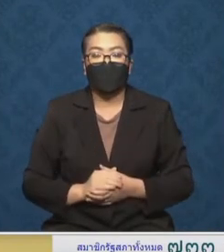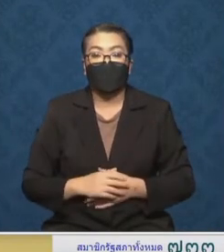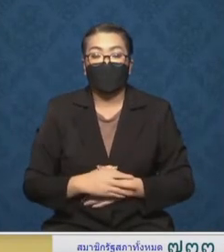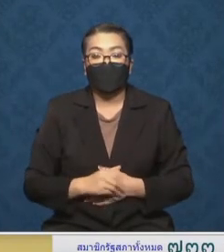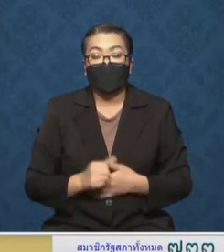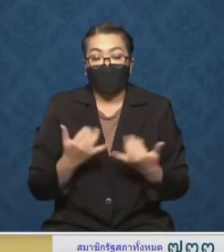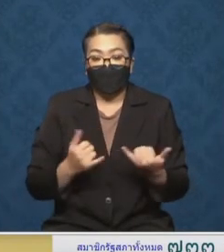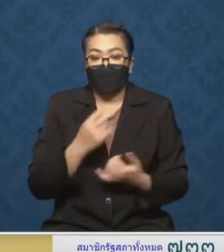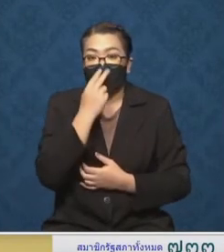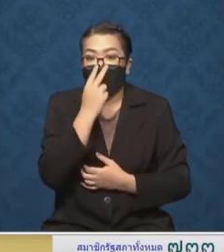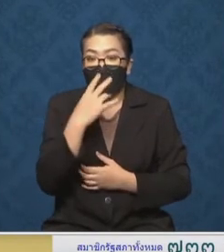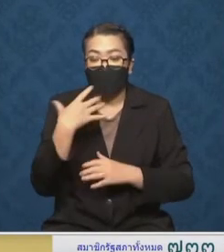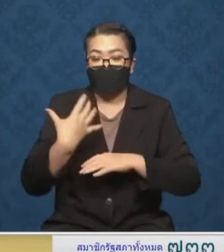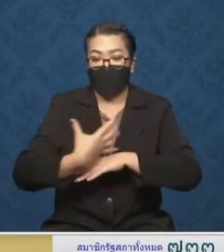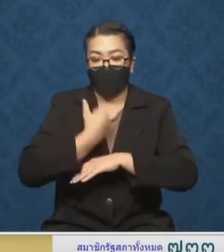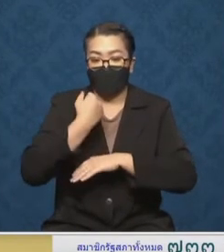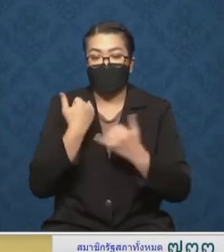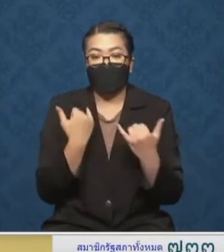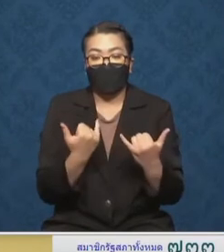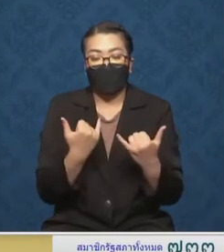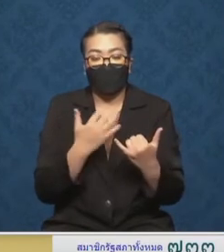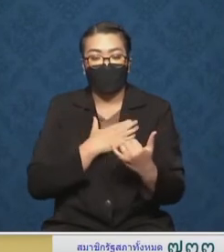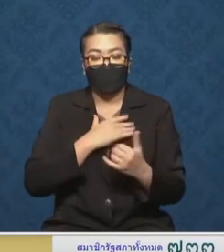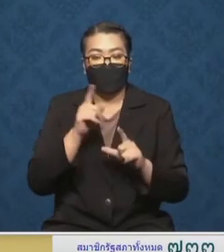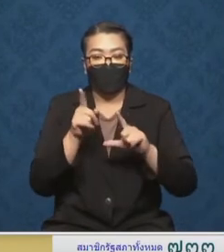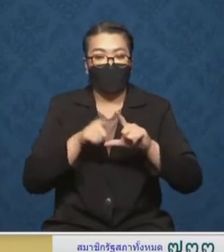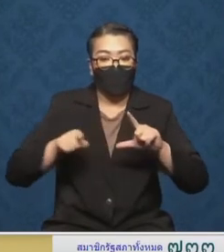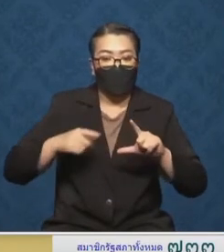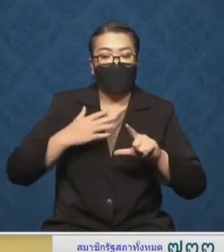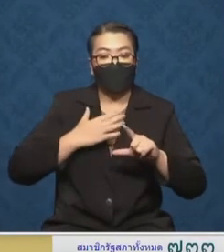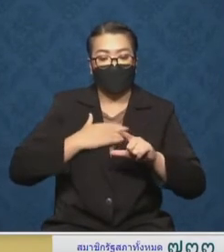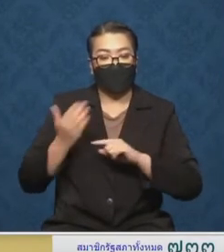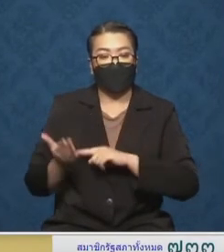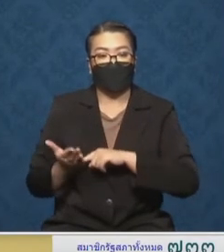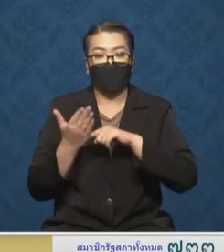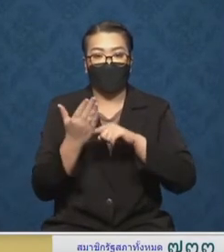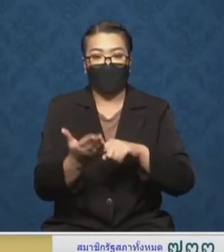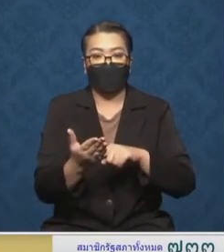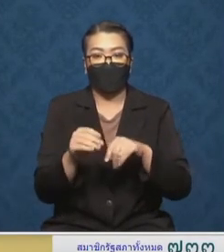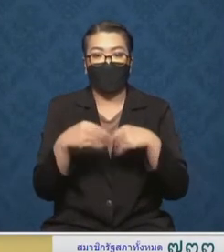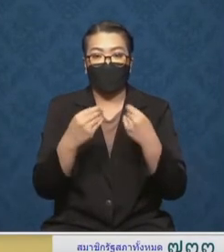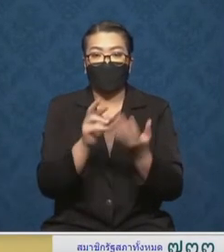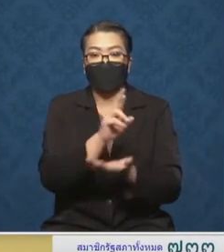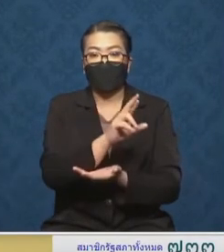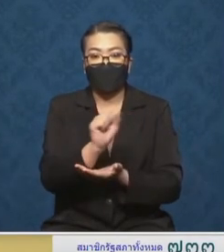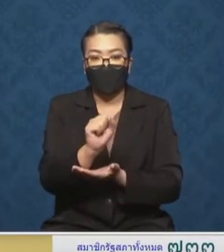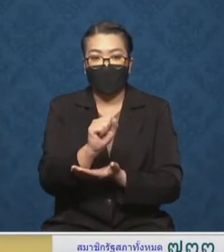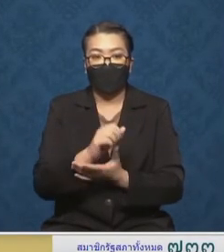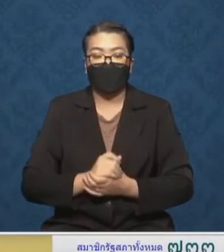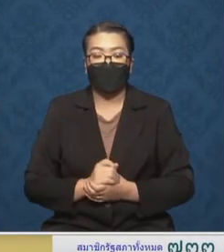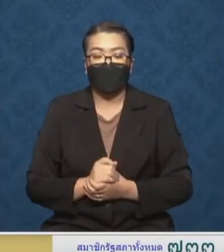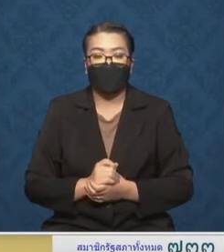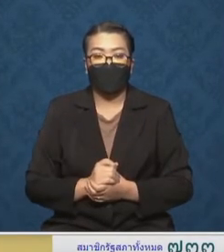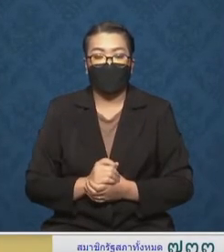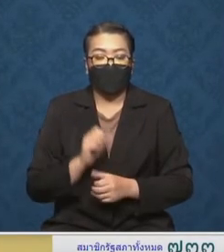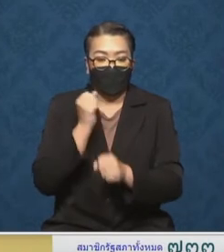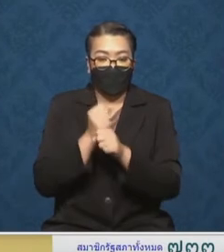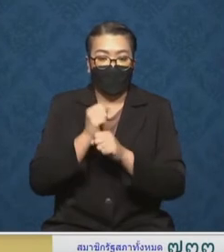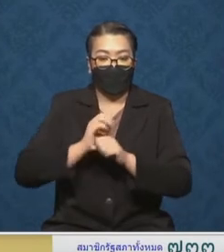จริงเช่นนี้ผมและพรรคก้าวไกลครับจึงเสนอให้รัฐสภาเร่งเดินหน้าจะทำ